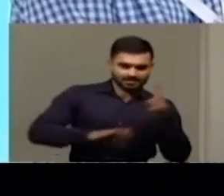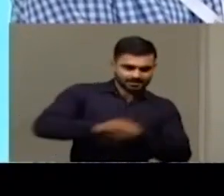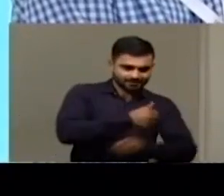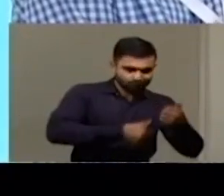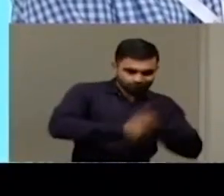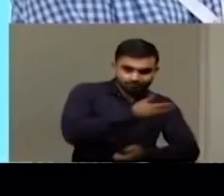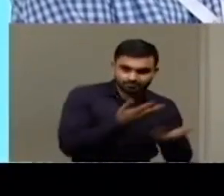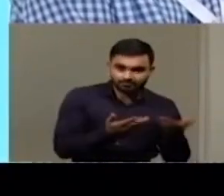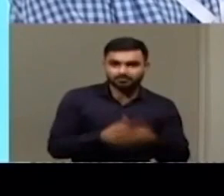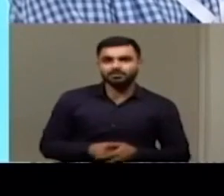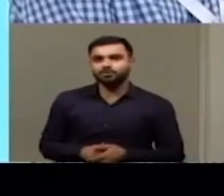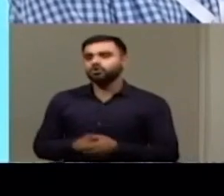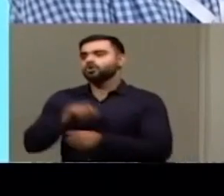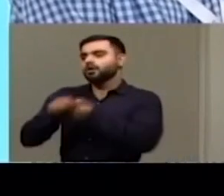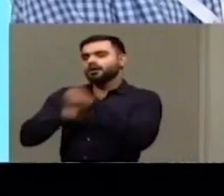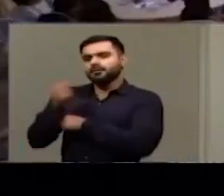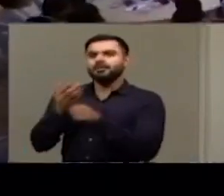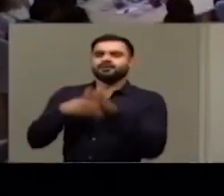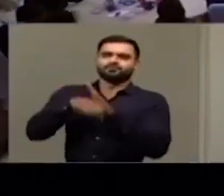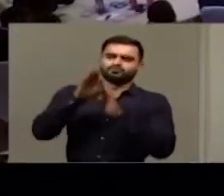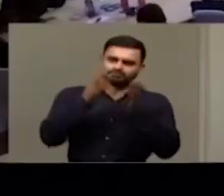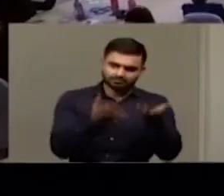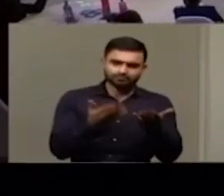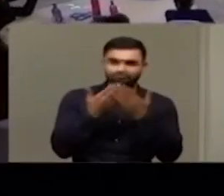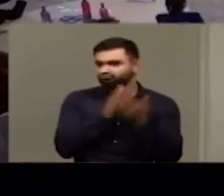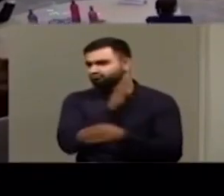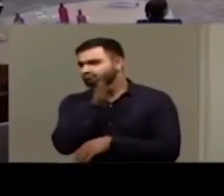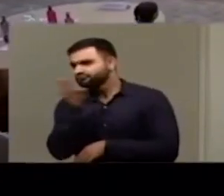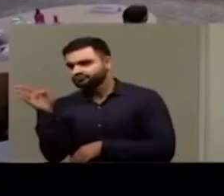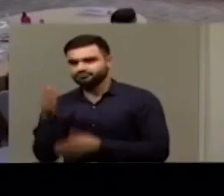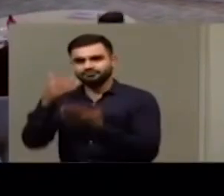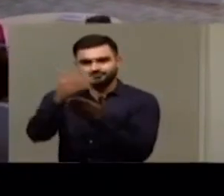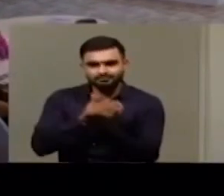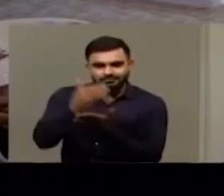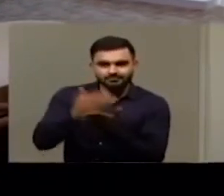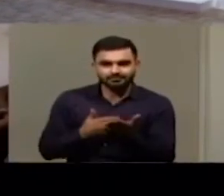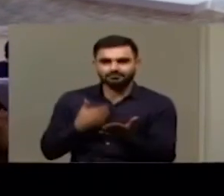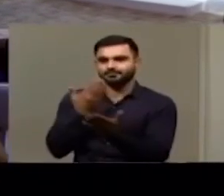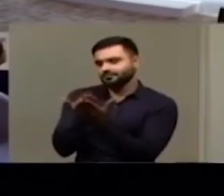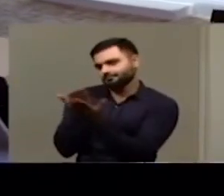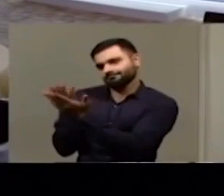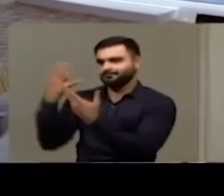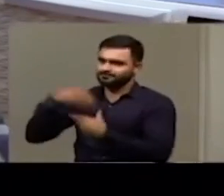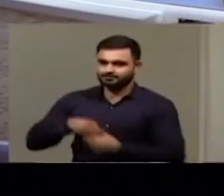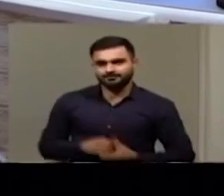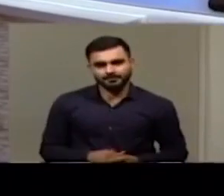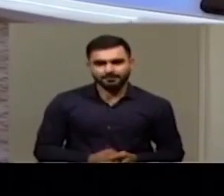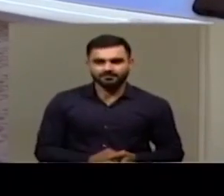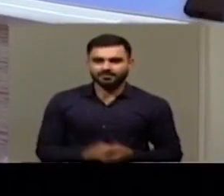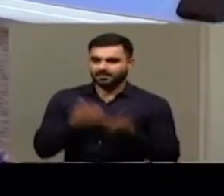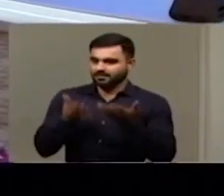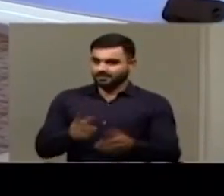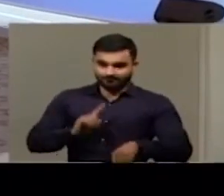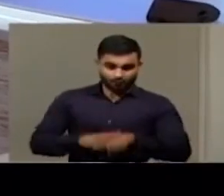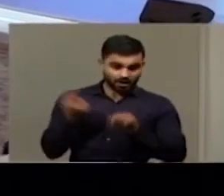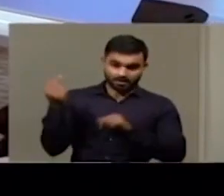हमने जोनल भी खेला हुआ लेवल, लेकिन हमने स्कूल में भी सारे जब प्रोग्राम्स होते हैं वहाँ पे हम पार्टिसिपेट करते हैं, बट यहाँ पे हम